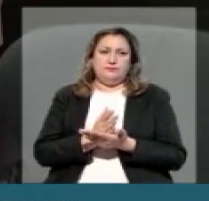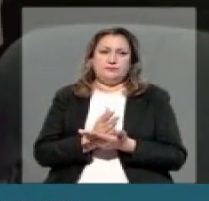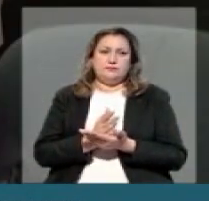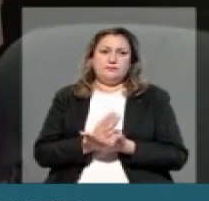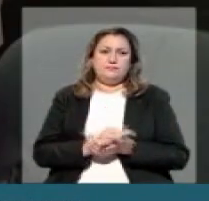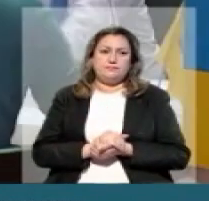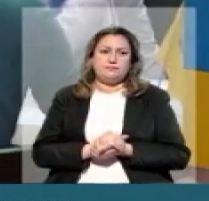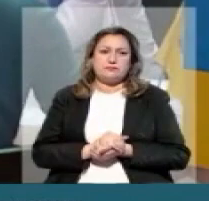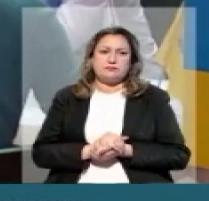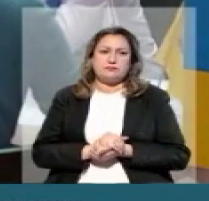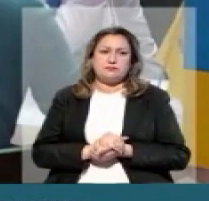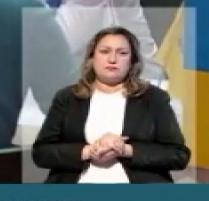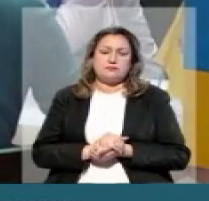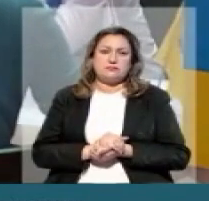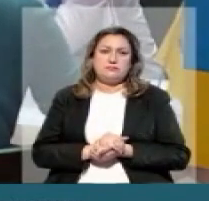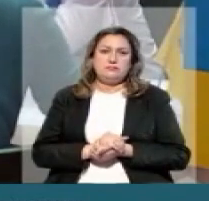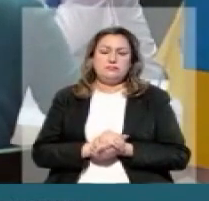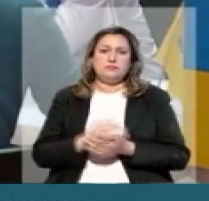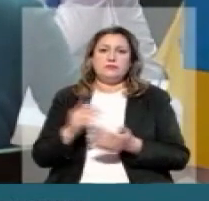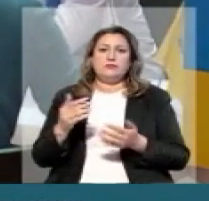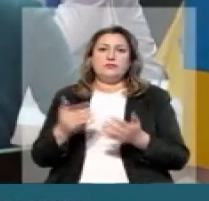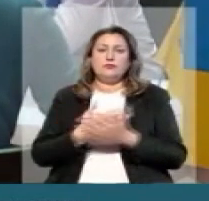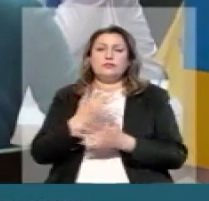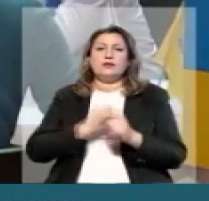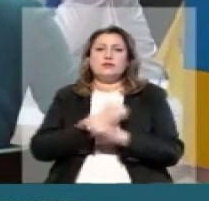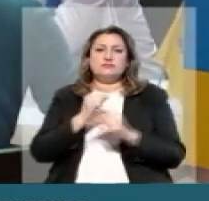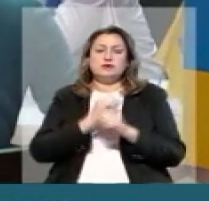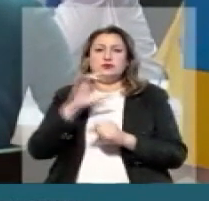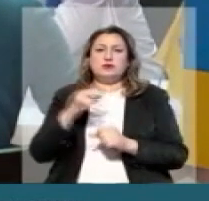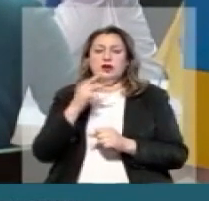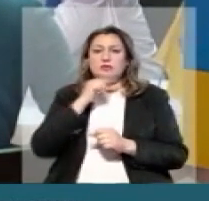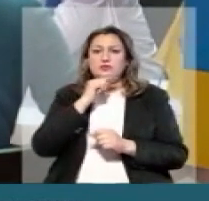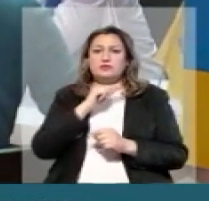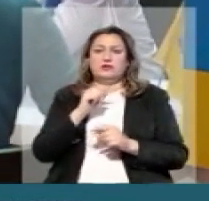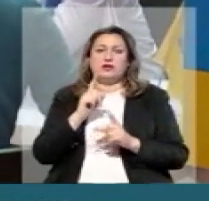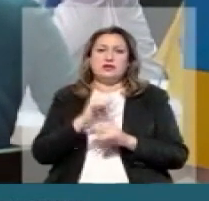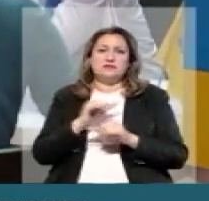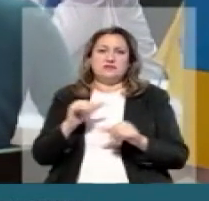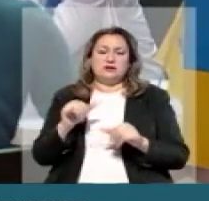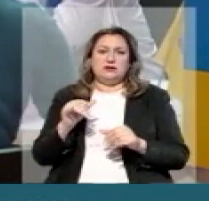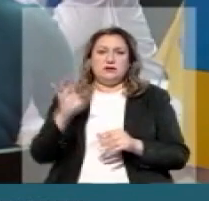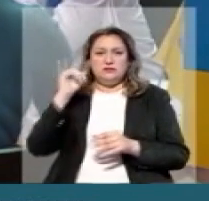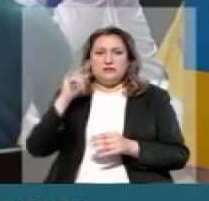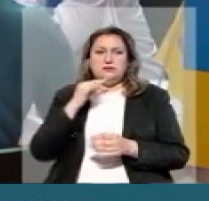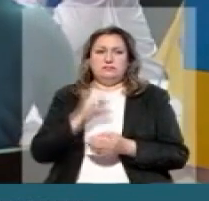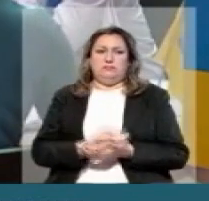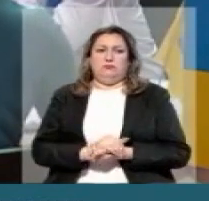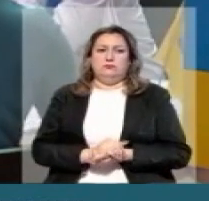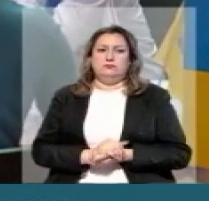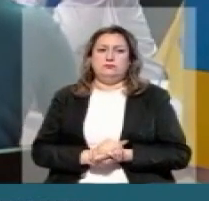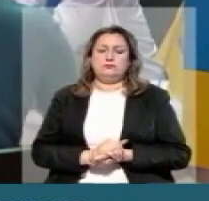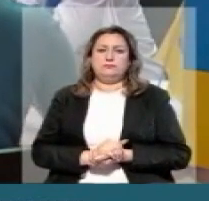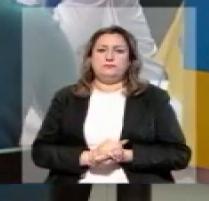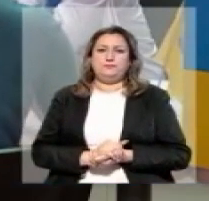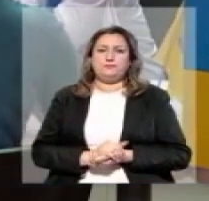қолдау көрсетіп келеді. Филиал Нұрбанк открылся в Қостанай в 2005 году. Қостанай облысының экономикалық өсу қарқыны дамып